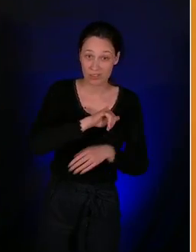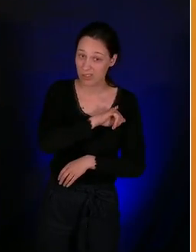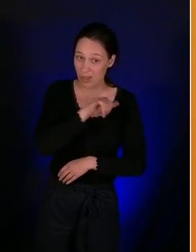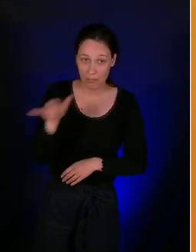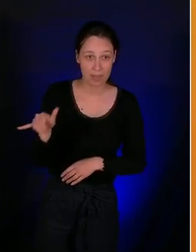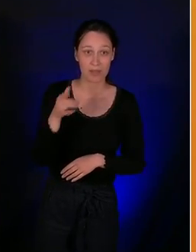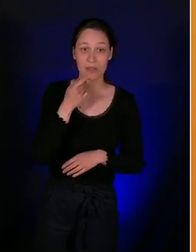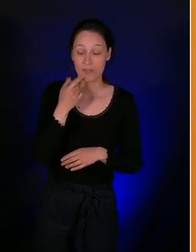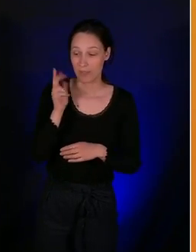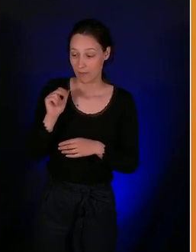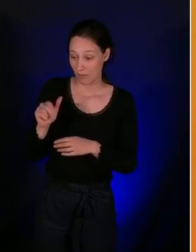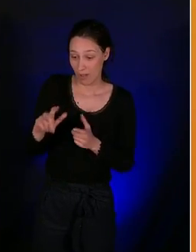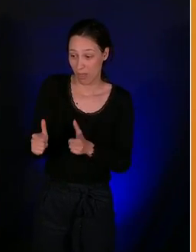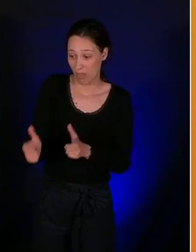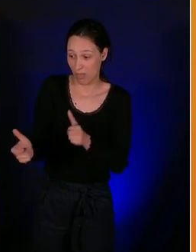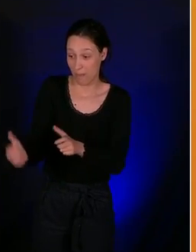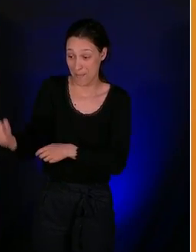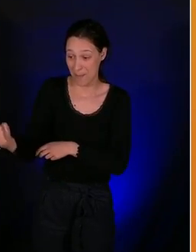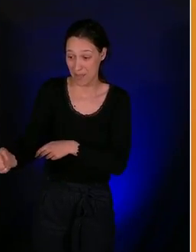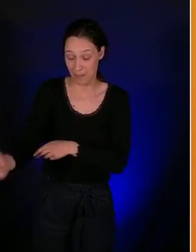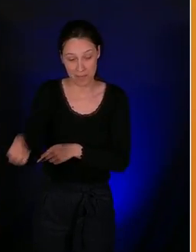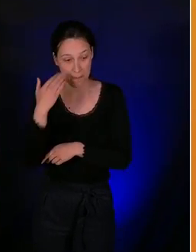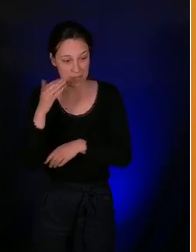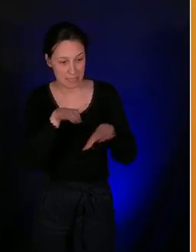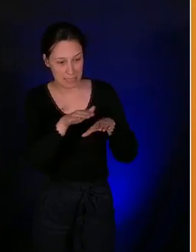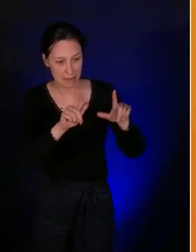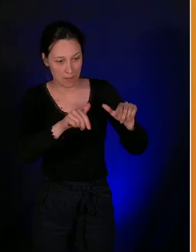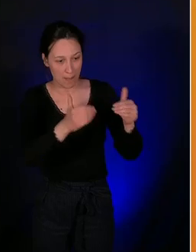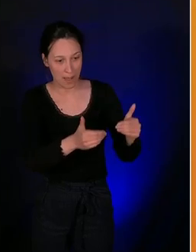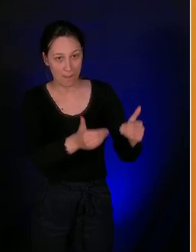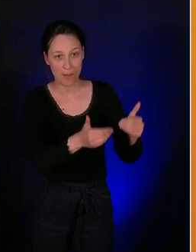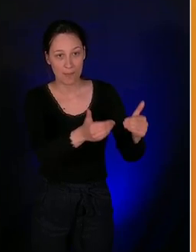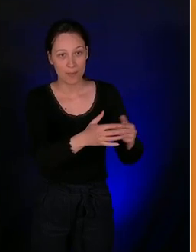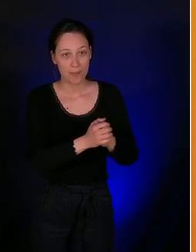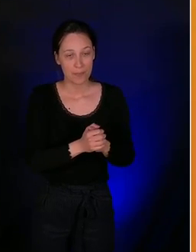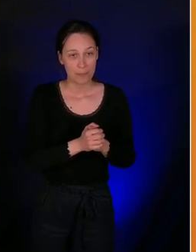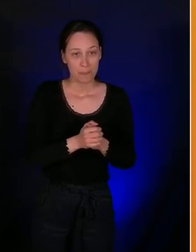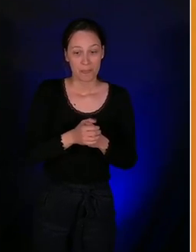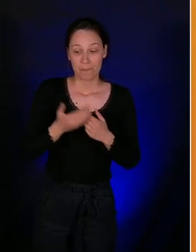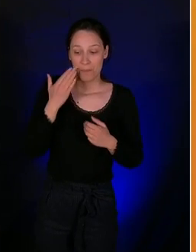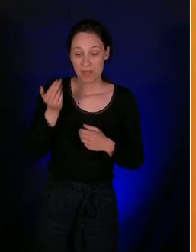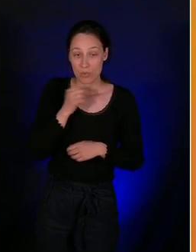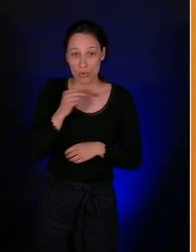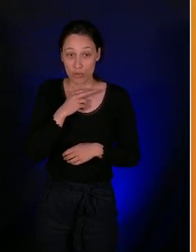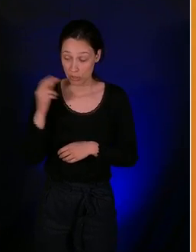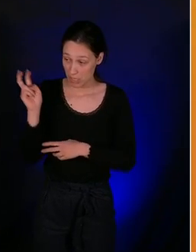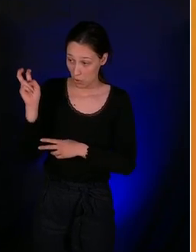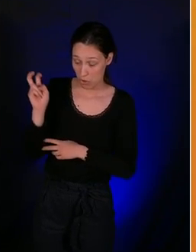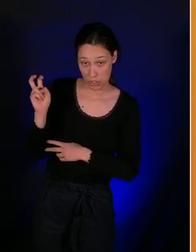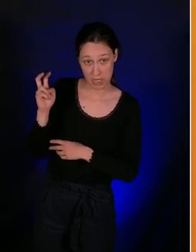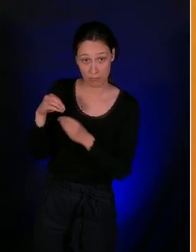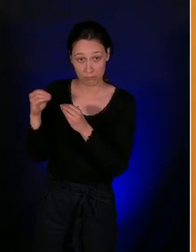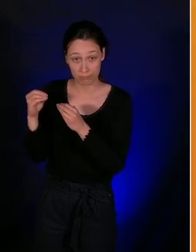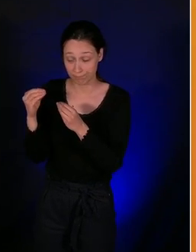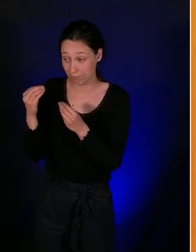système mortifère existera. Le rapport de force doit se faire sur la question de l'urgence écologique qui ne peut être